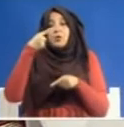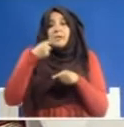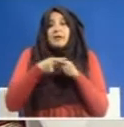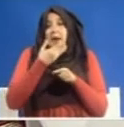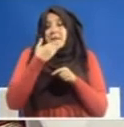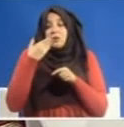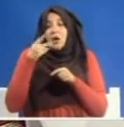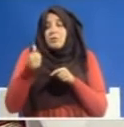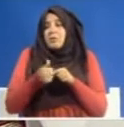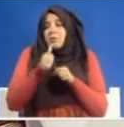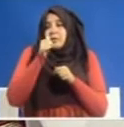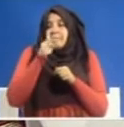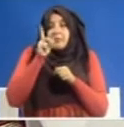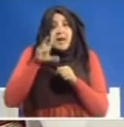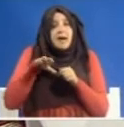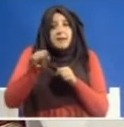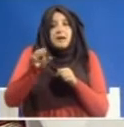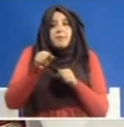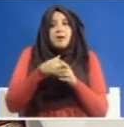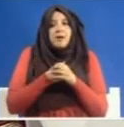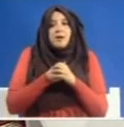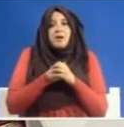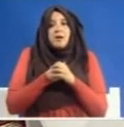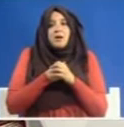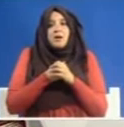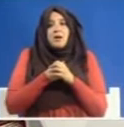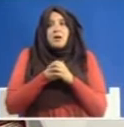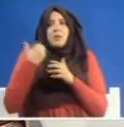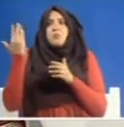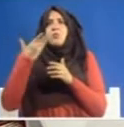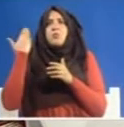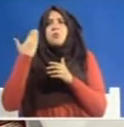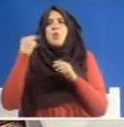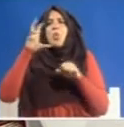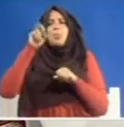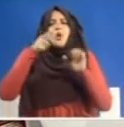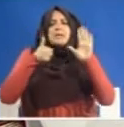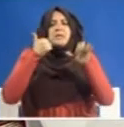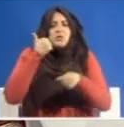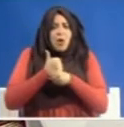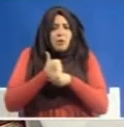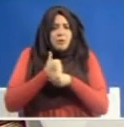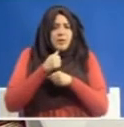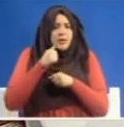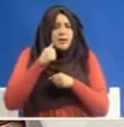شربتها كي شربتها من بعد رجع ذاك النهار، بصح قالوا لي لازم عنده بزاف، هذا دوك عنده 36 سنه.